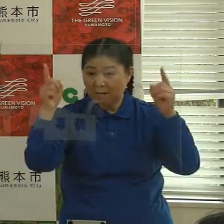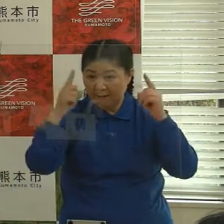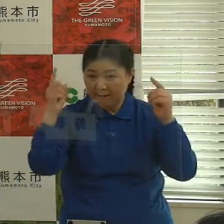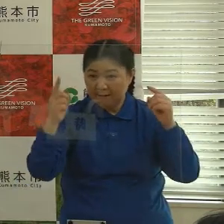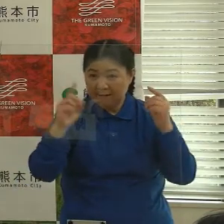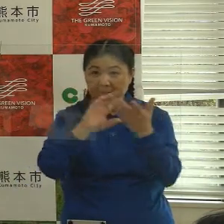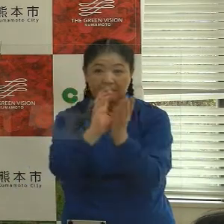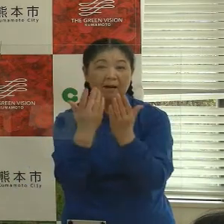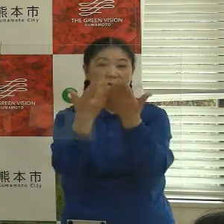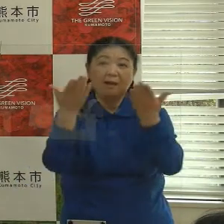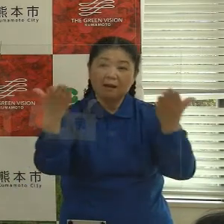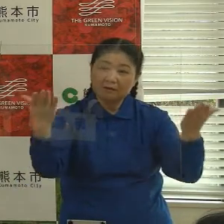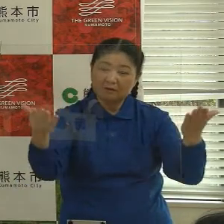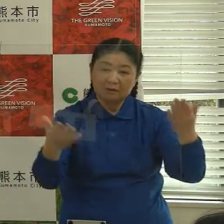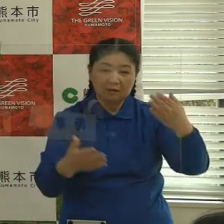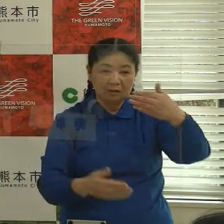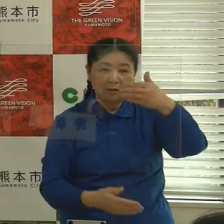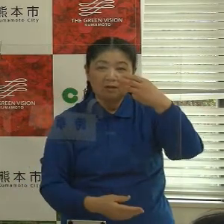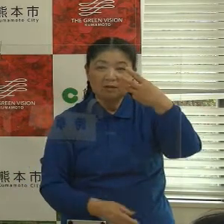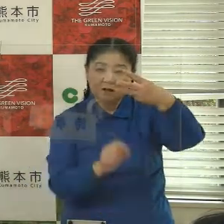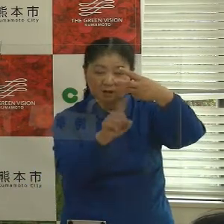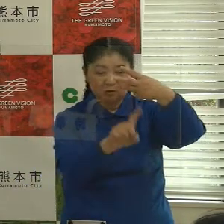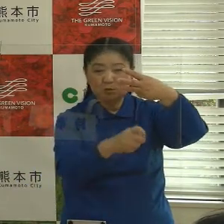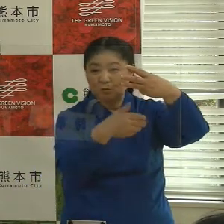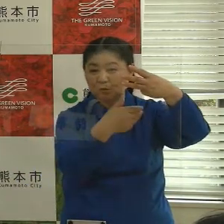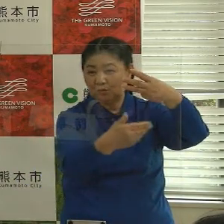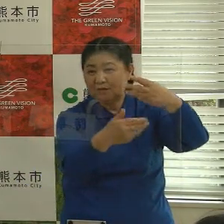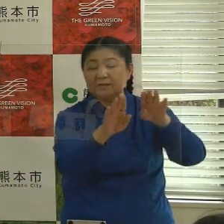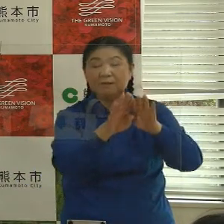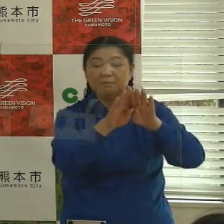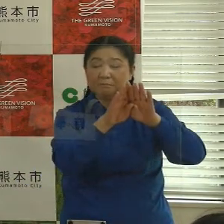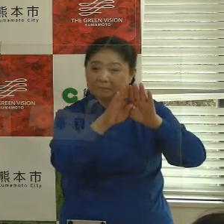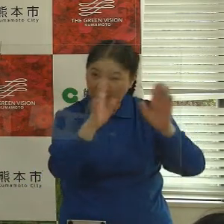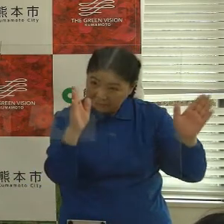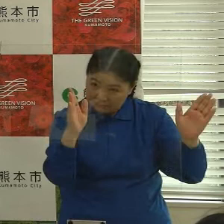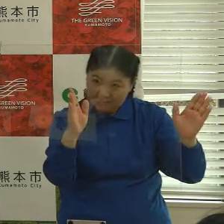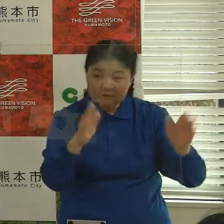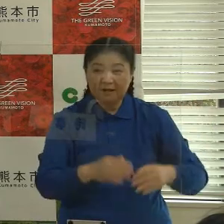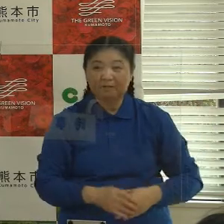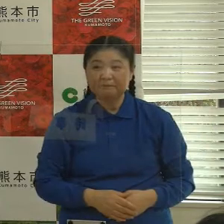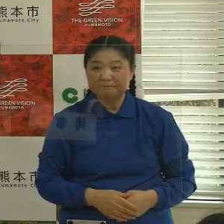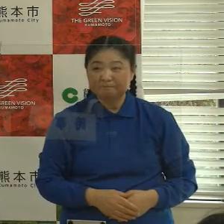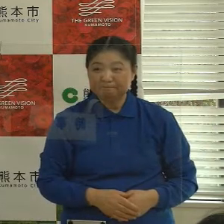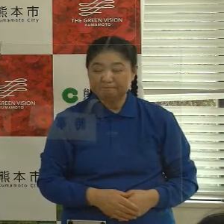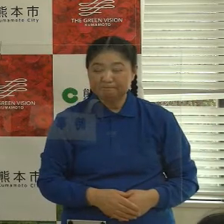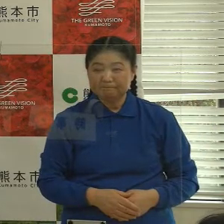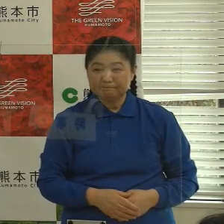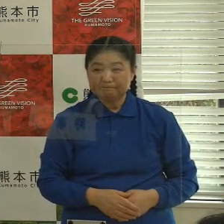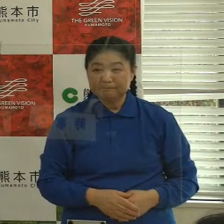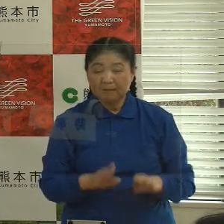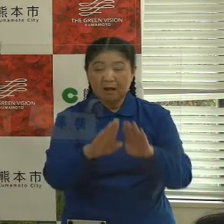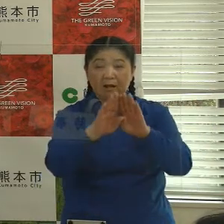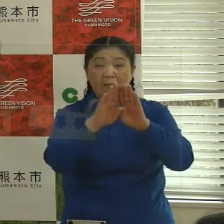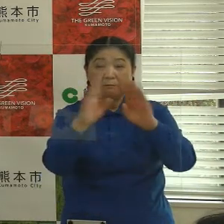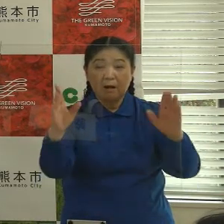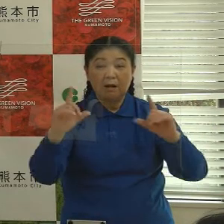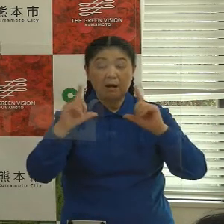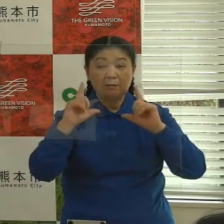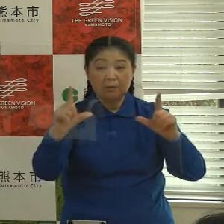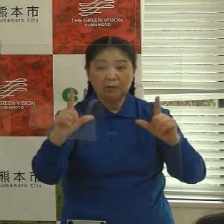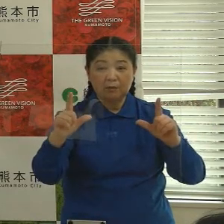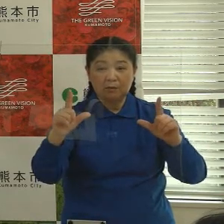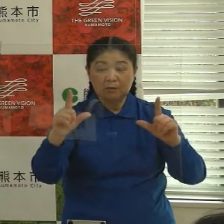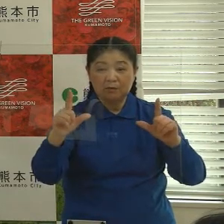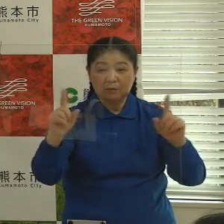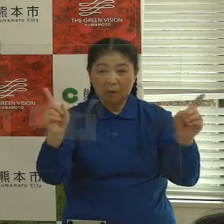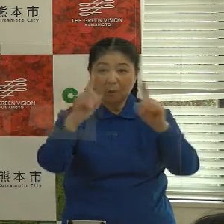花博が今月19日土曜日に開幕をいたしました。当日は開幕を告げるオ